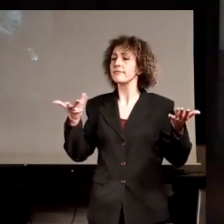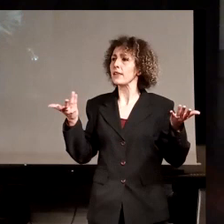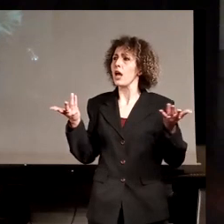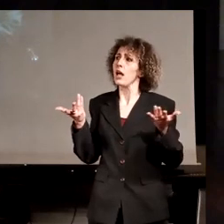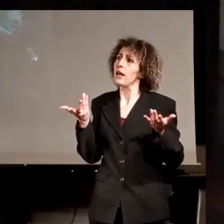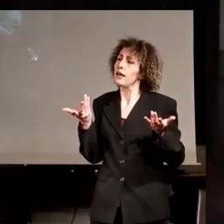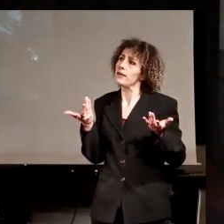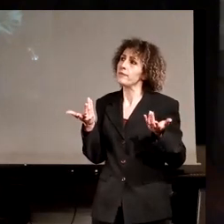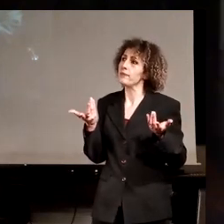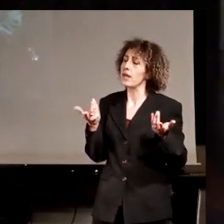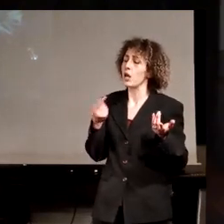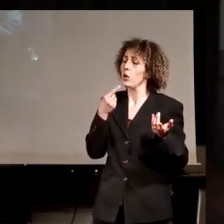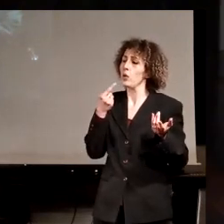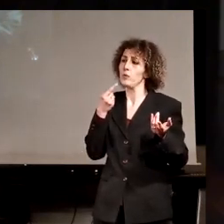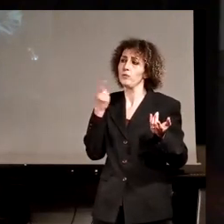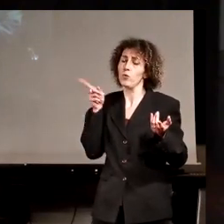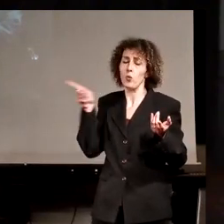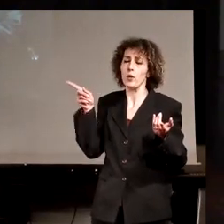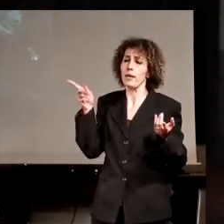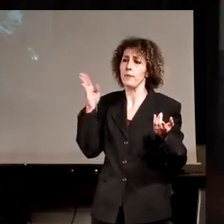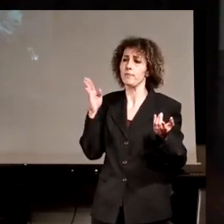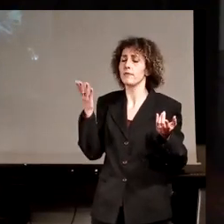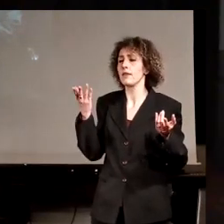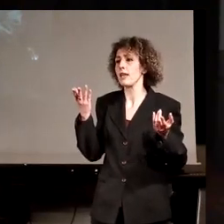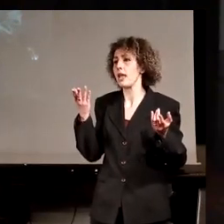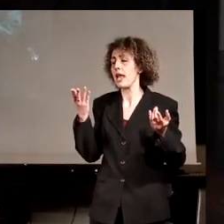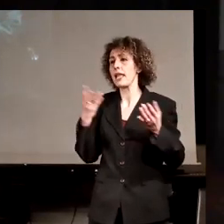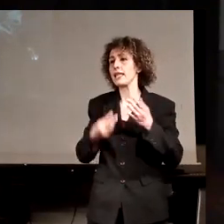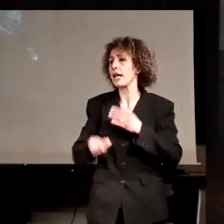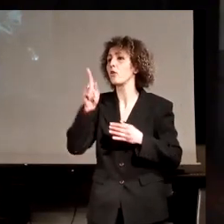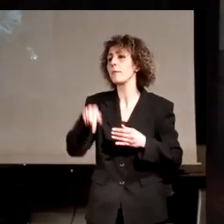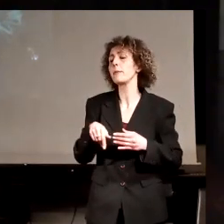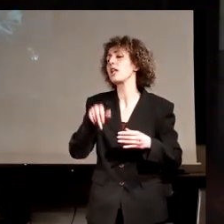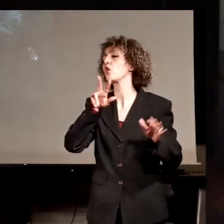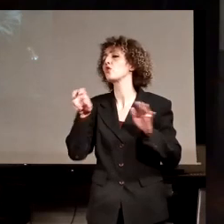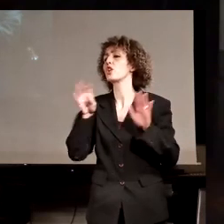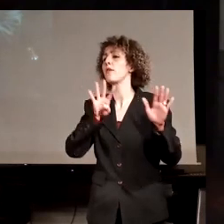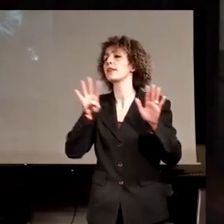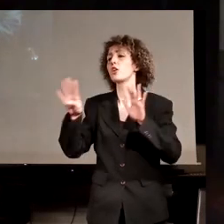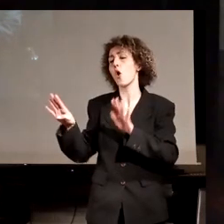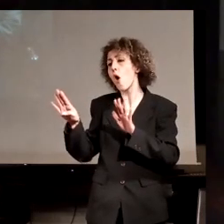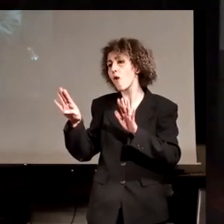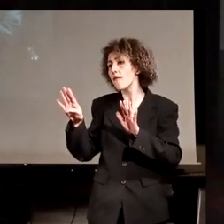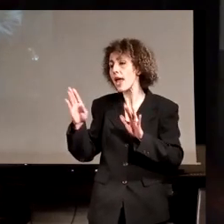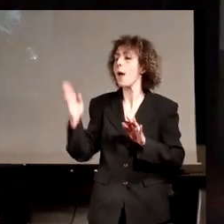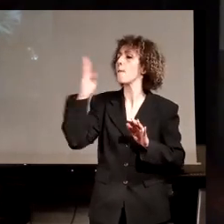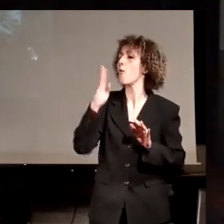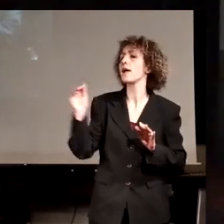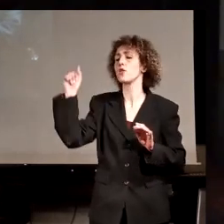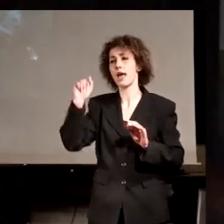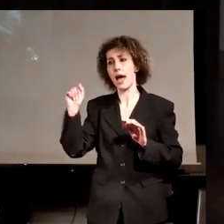è nato va beh per avere qualche idea è nato nel 1899 a buenos aires non è